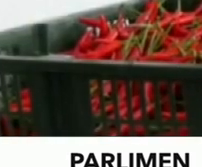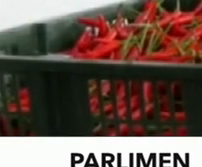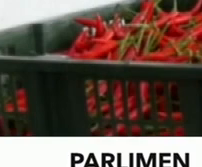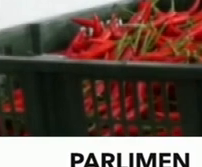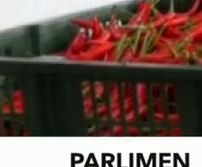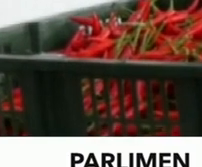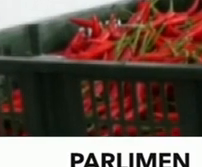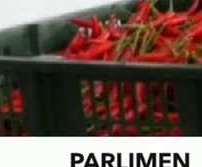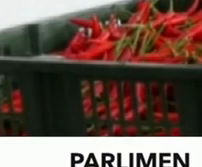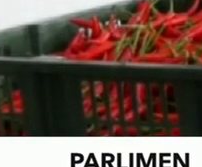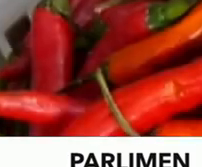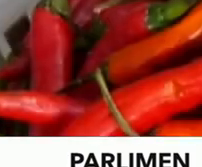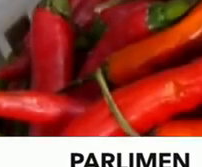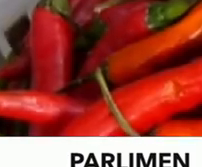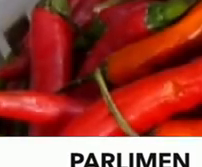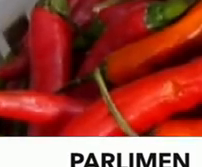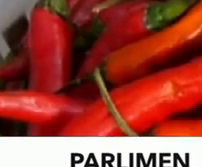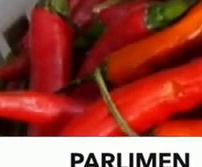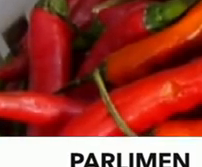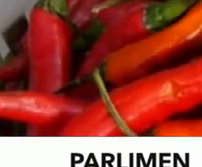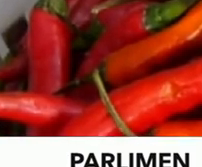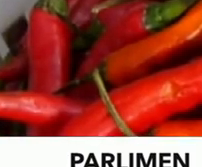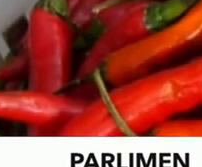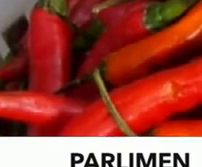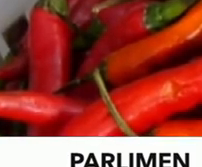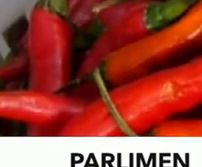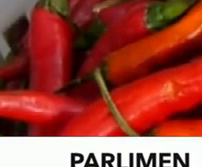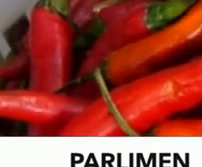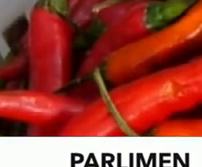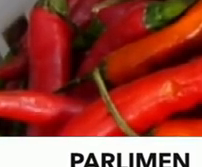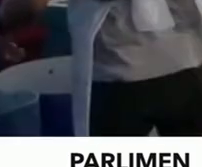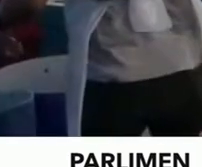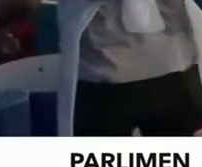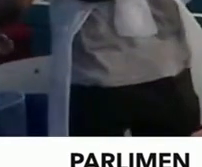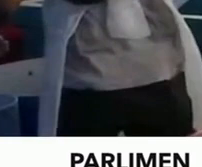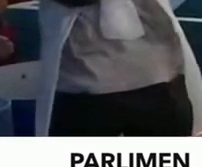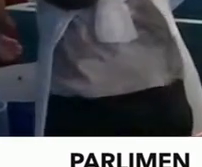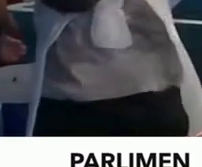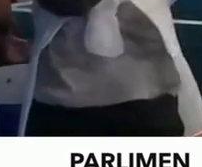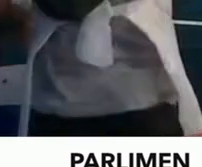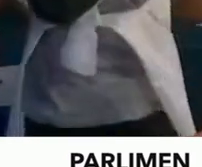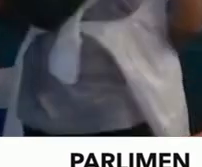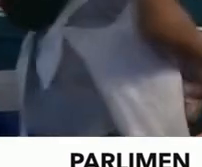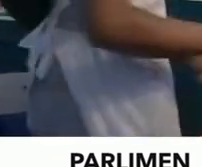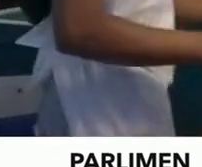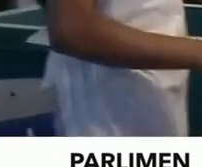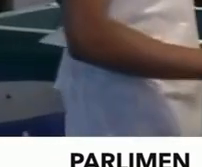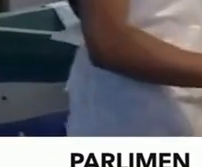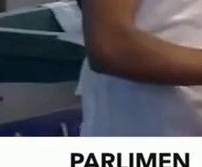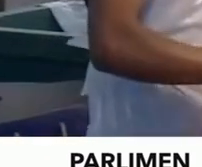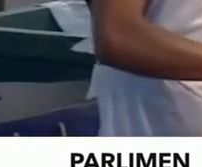melaporkan kemungkinan kenaikan mendadak harga barangan asas termasuk ayam dan sayur sehingga mencecah antara 30 hingga